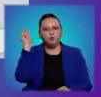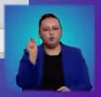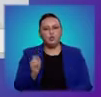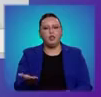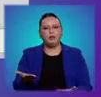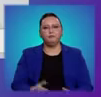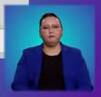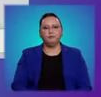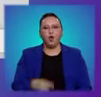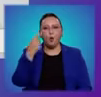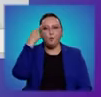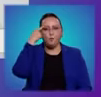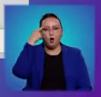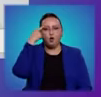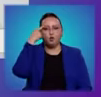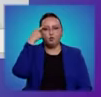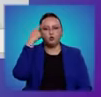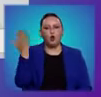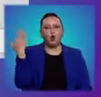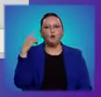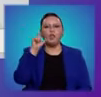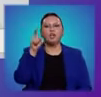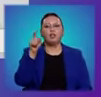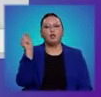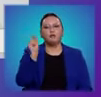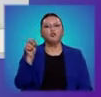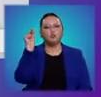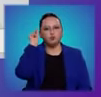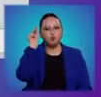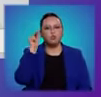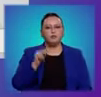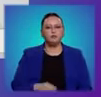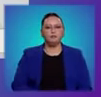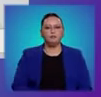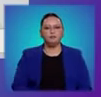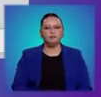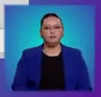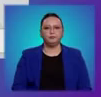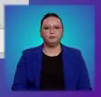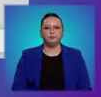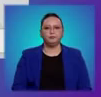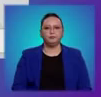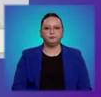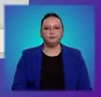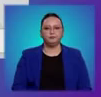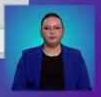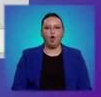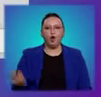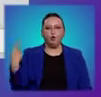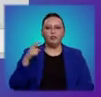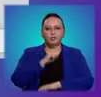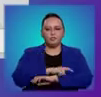нь монголчууд гэдэг үг өмнөх ихтэр гарч исэн монголчууд гэдэг үгийг монгол бичигт хэрхэн болгодгийг та бүхэн өмнө